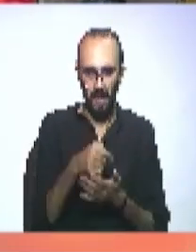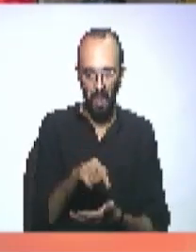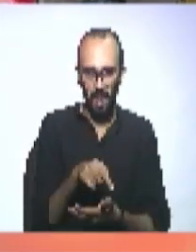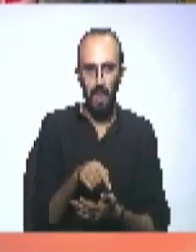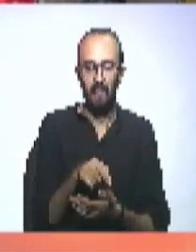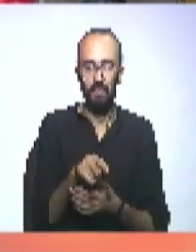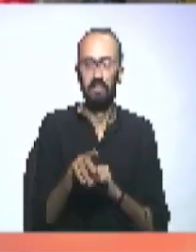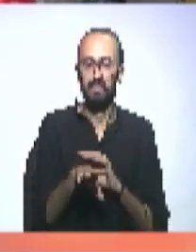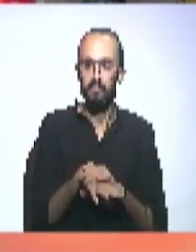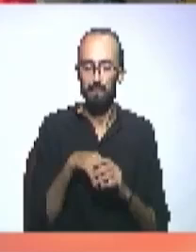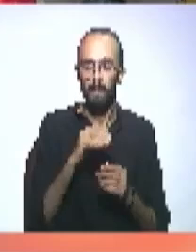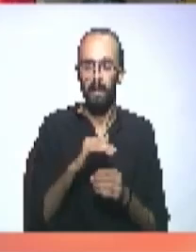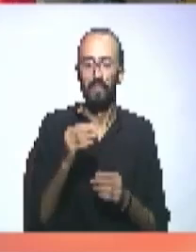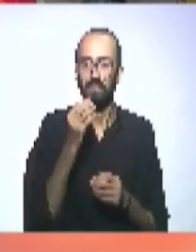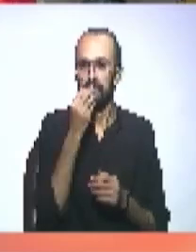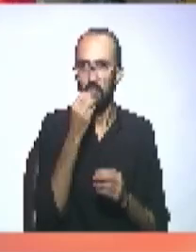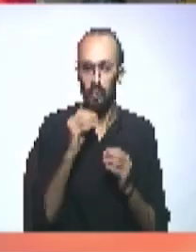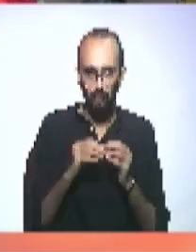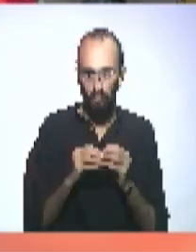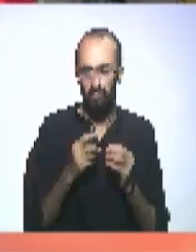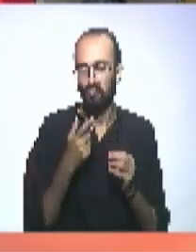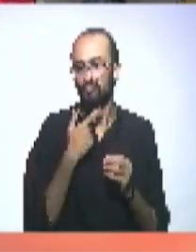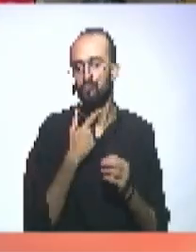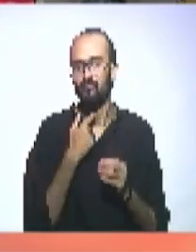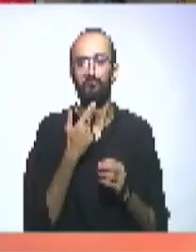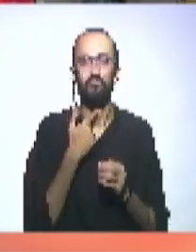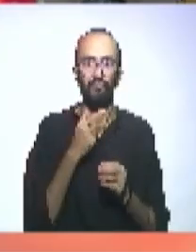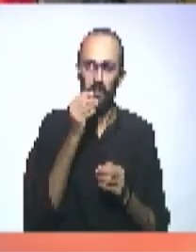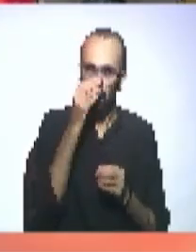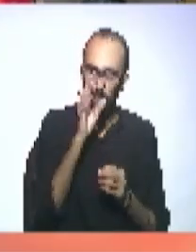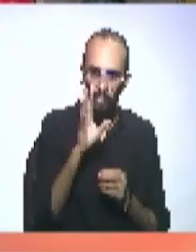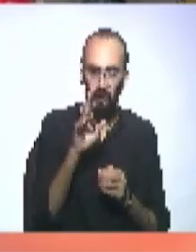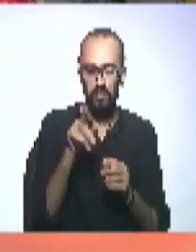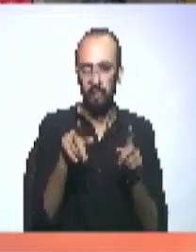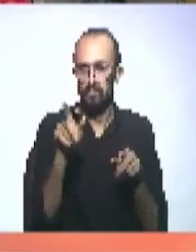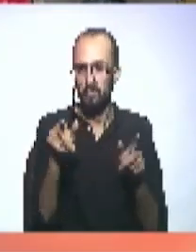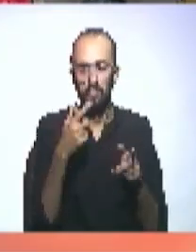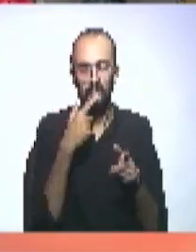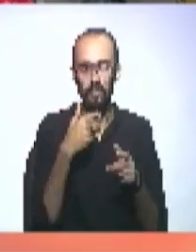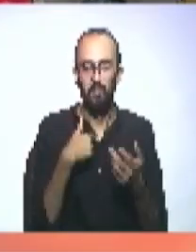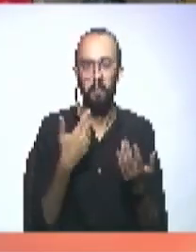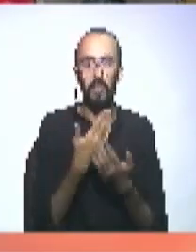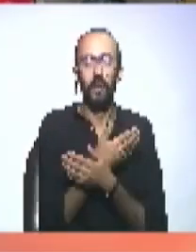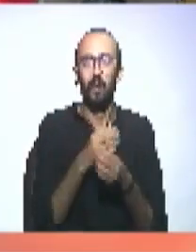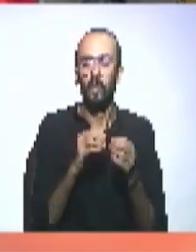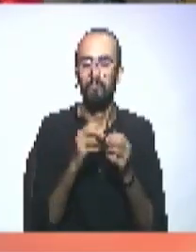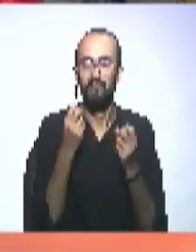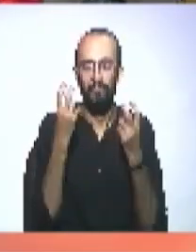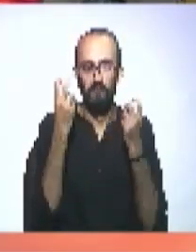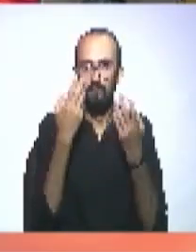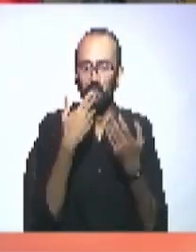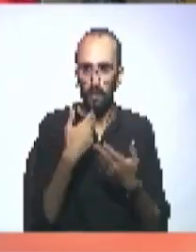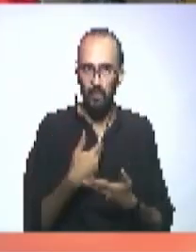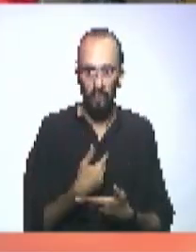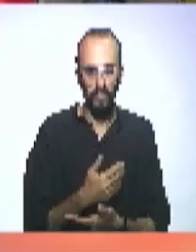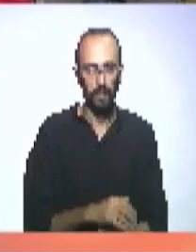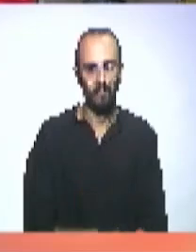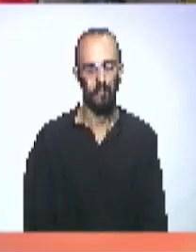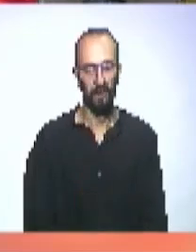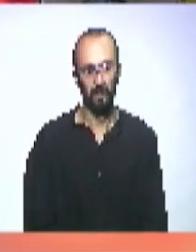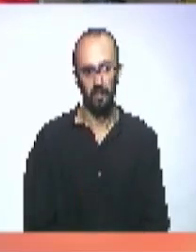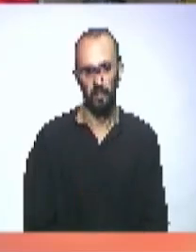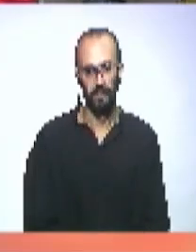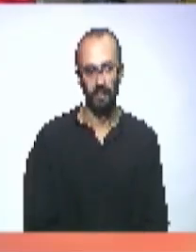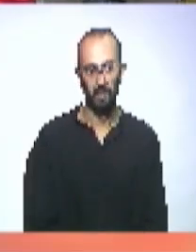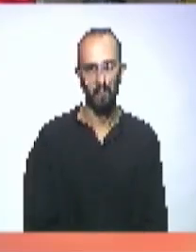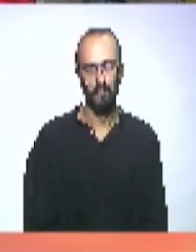يعني ممكن الاطفال الصغيرين ممكن يكونوا ما بيحبوش مثلا حاجات معينه فايه البدائل اللي انتم حابين ان هم يستخدموها في